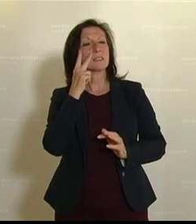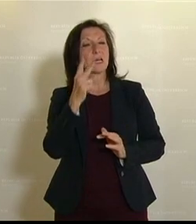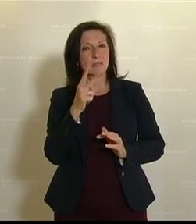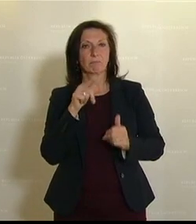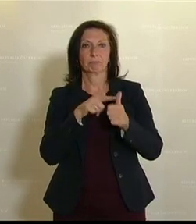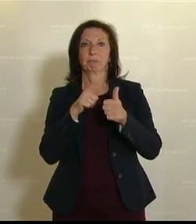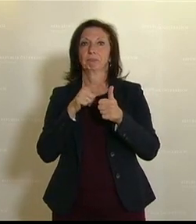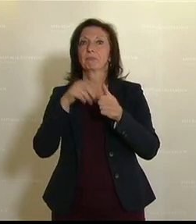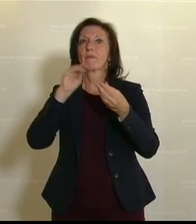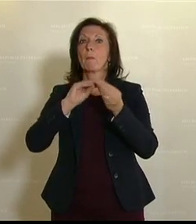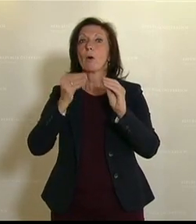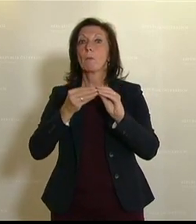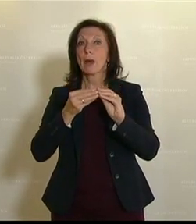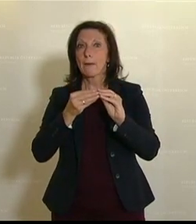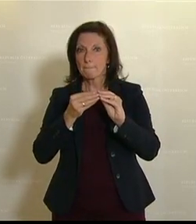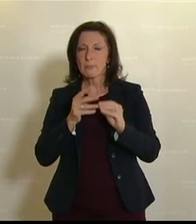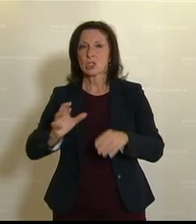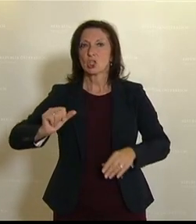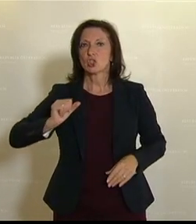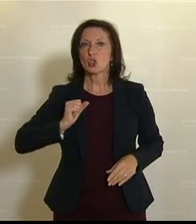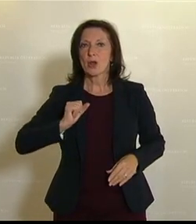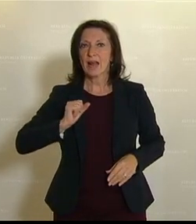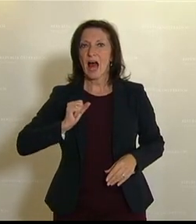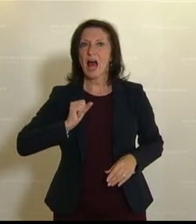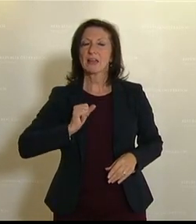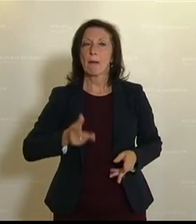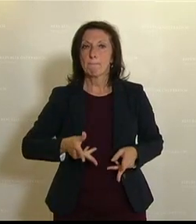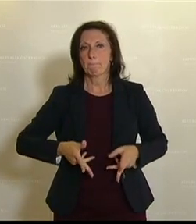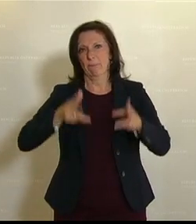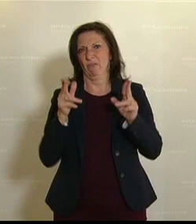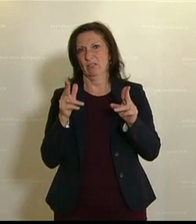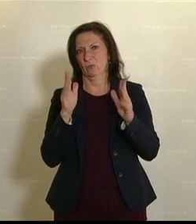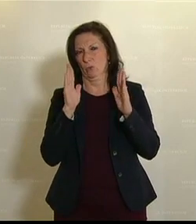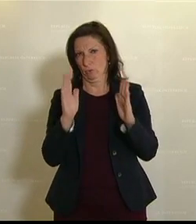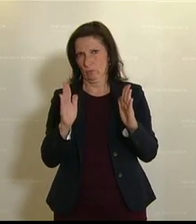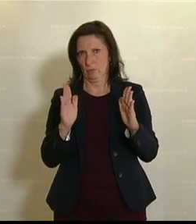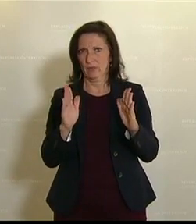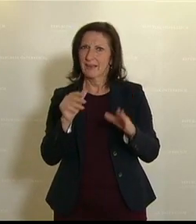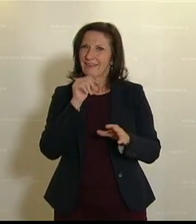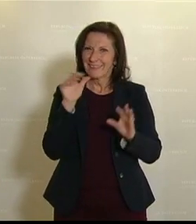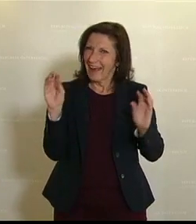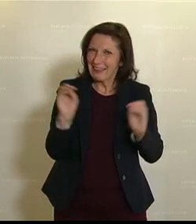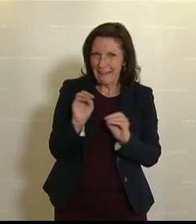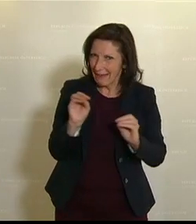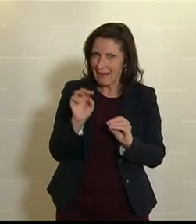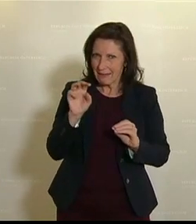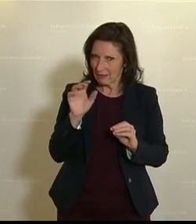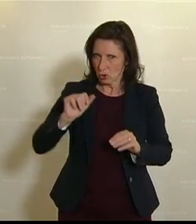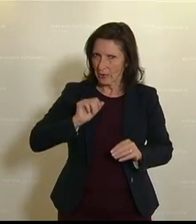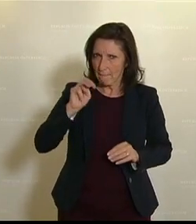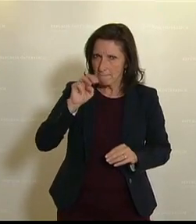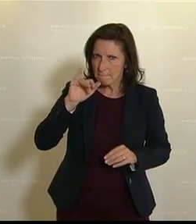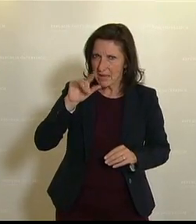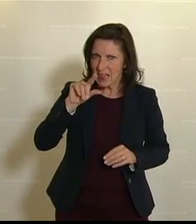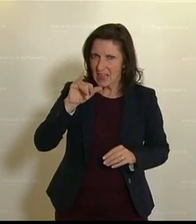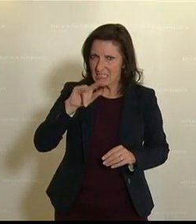Problem der sogenannten befristet beorderten Soldaten. Hierbei handelt es sich um keine echten Milizsoldaten, weil sie